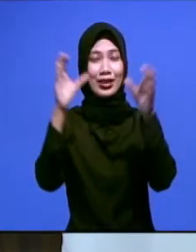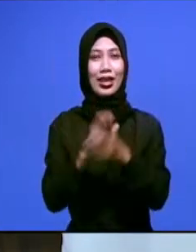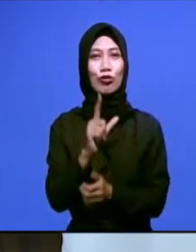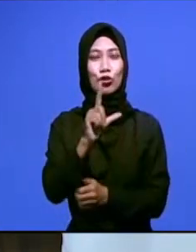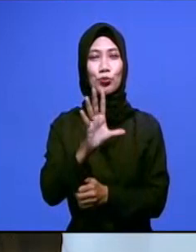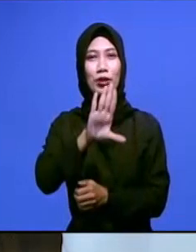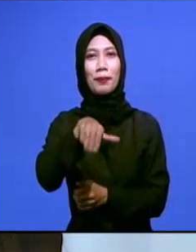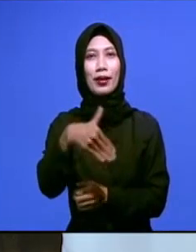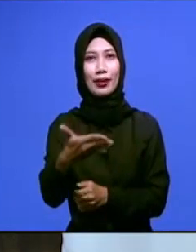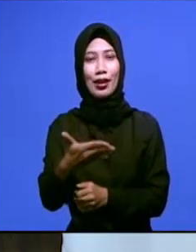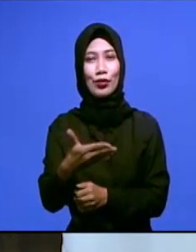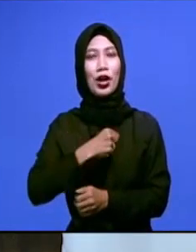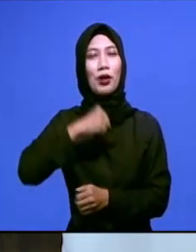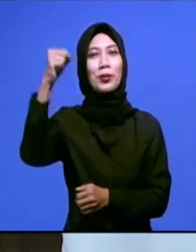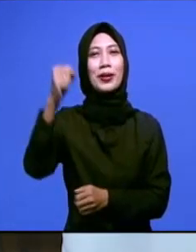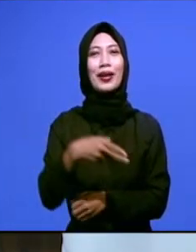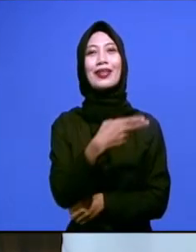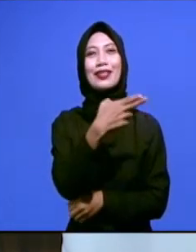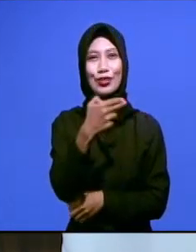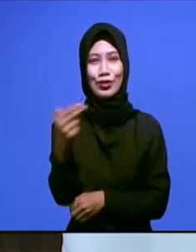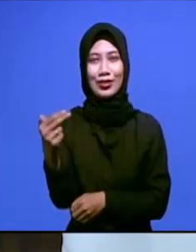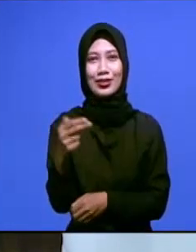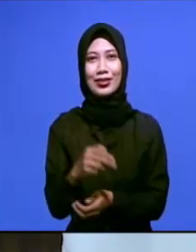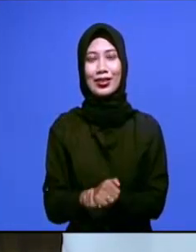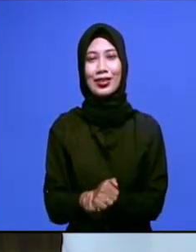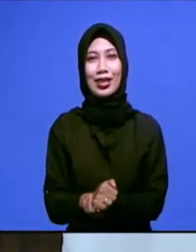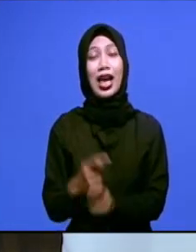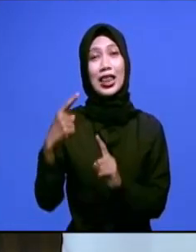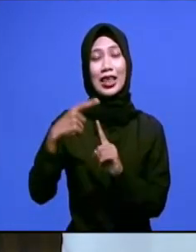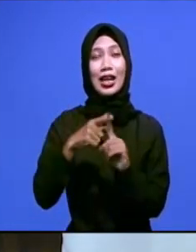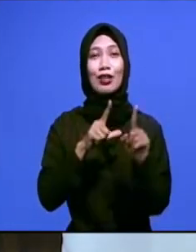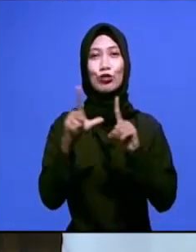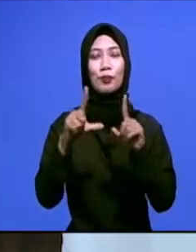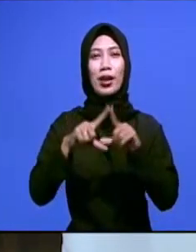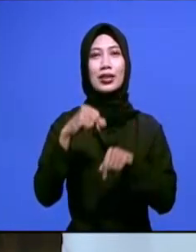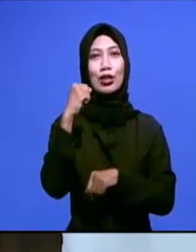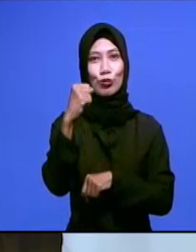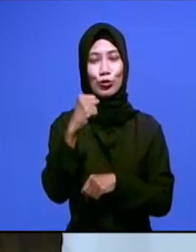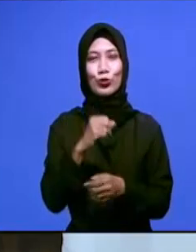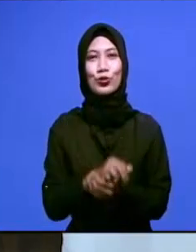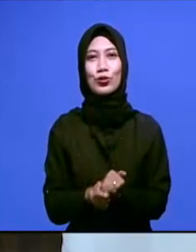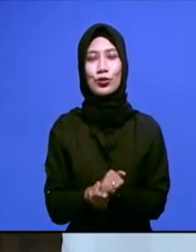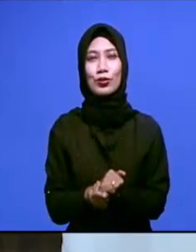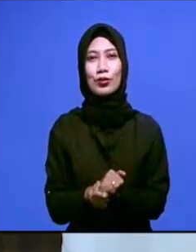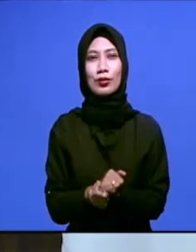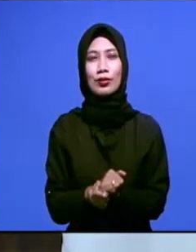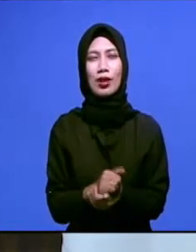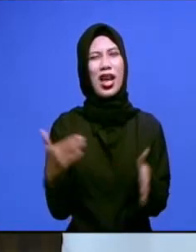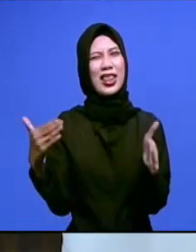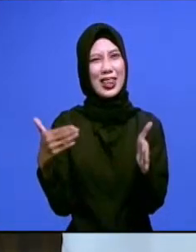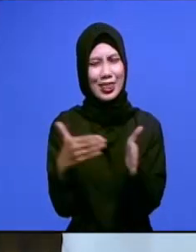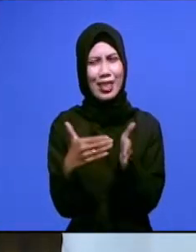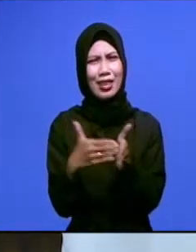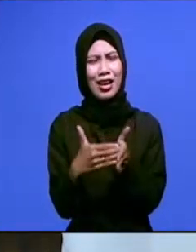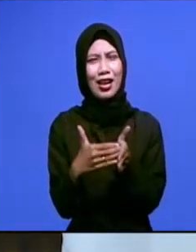ke-75 kemerdekaan Republik Indonesia pada 17 Agustus. Melalui masa-masa dengan tantangan